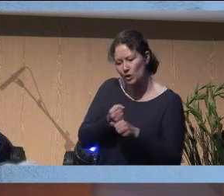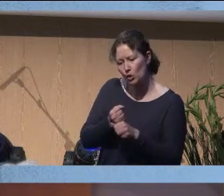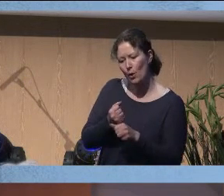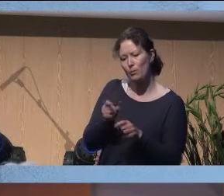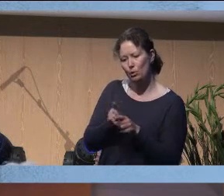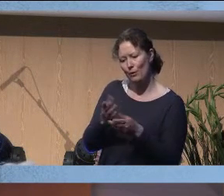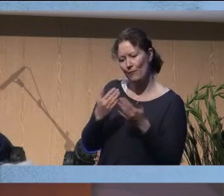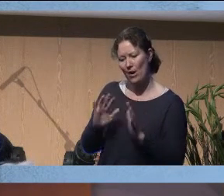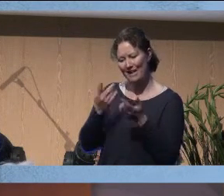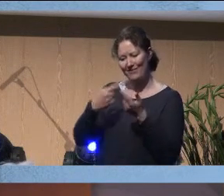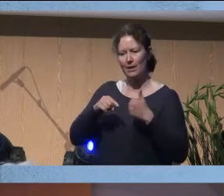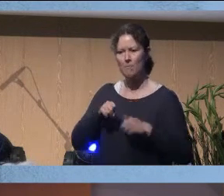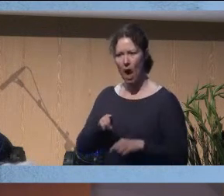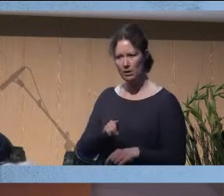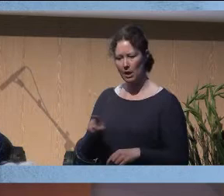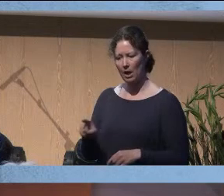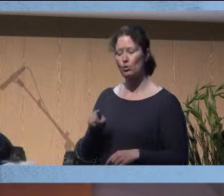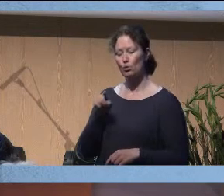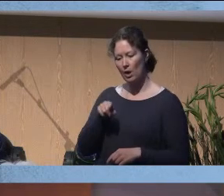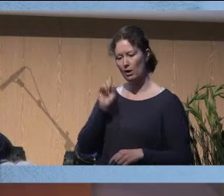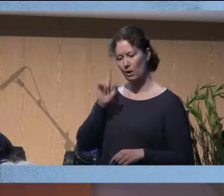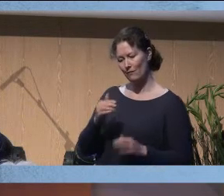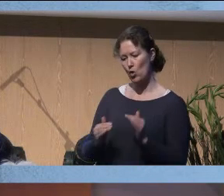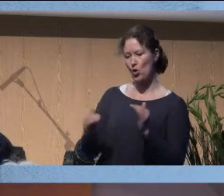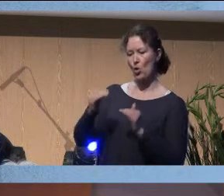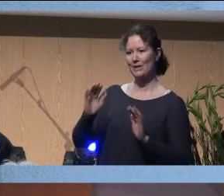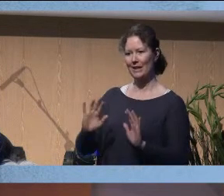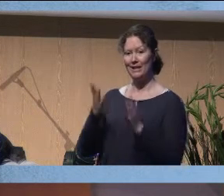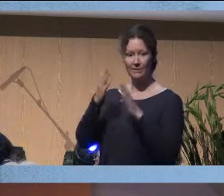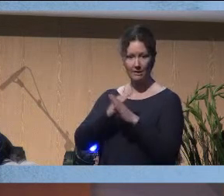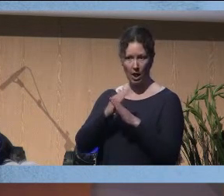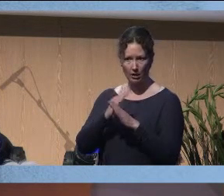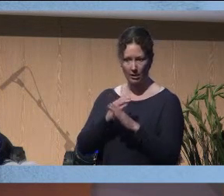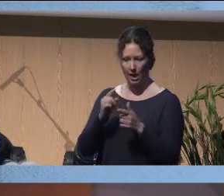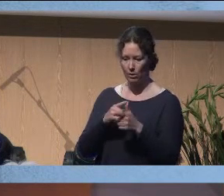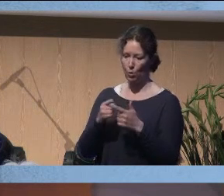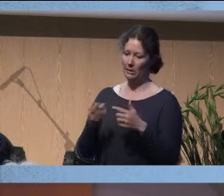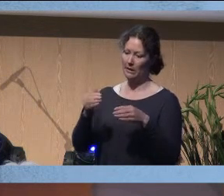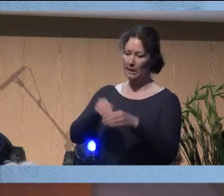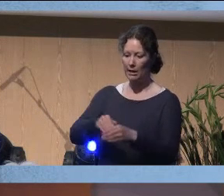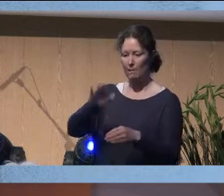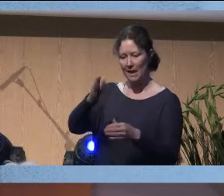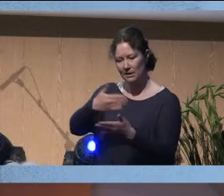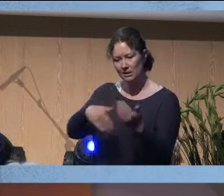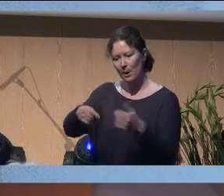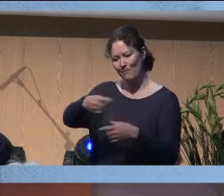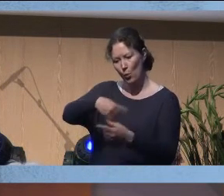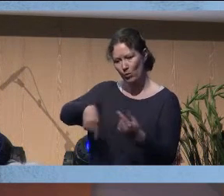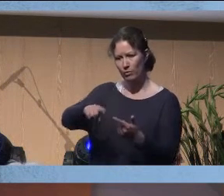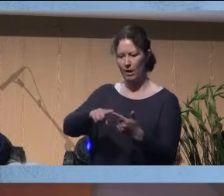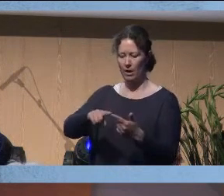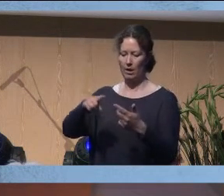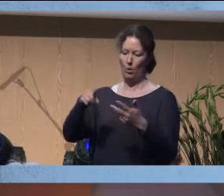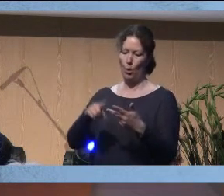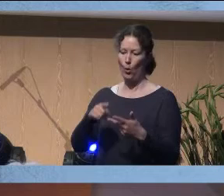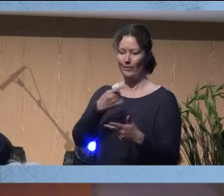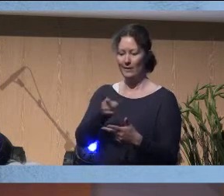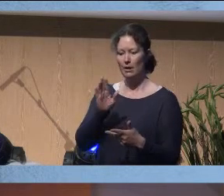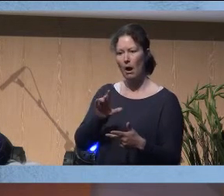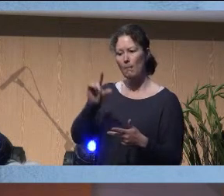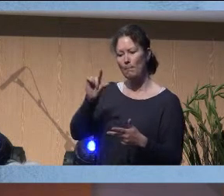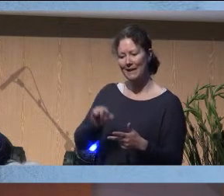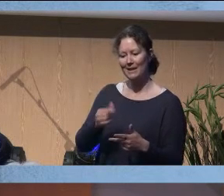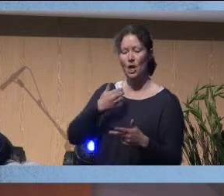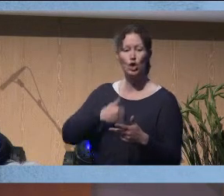livet tilbake, så får de økt livskvalitet. De deltar mer i samfunnet rundt seg. De har